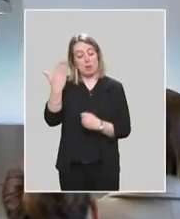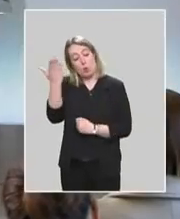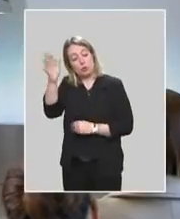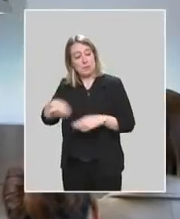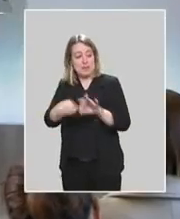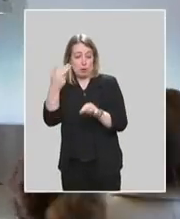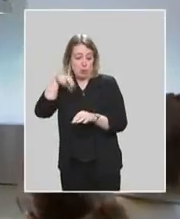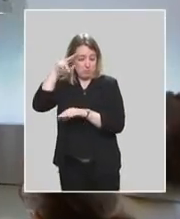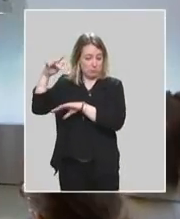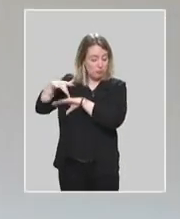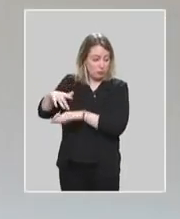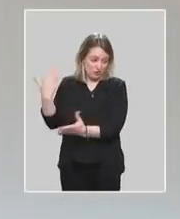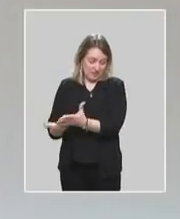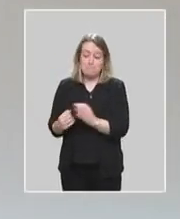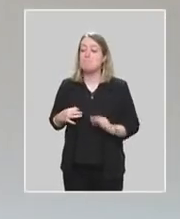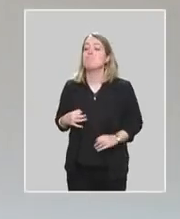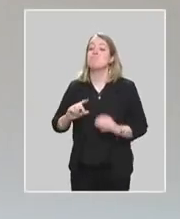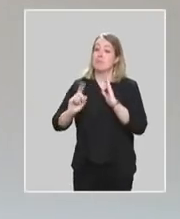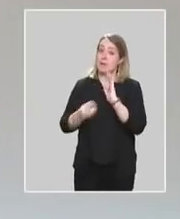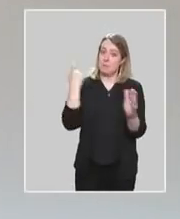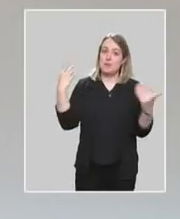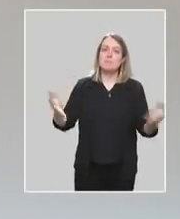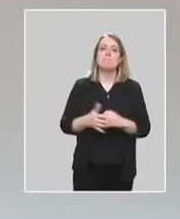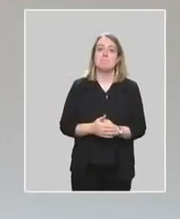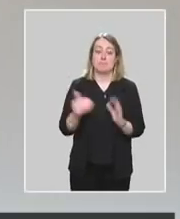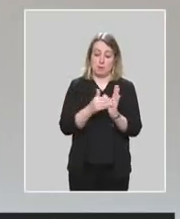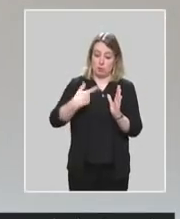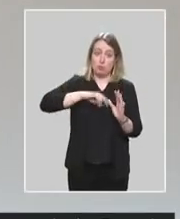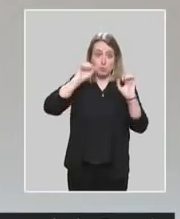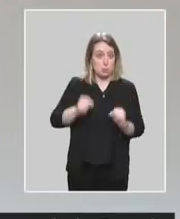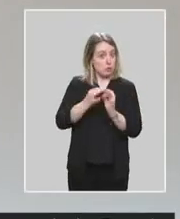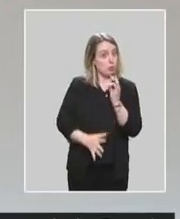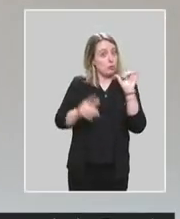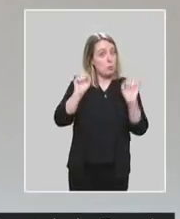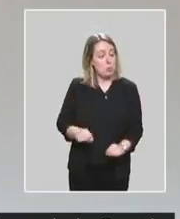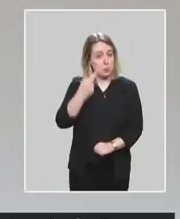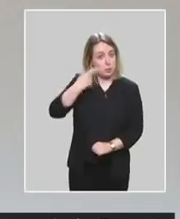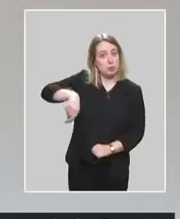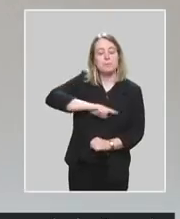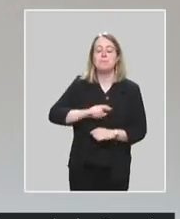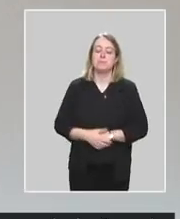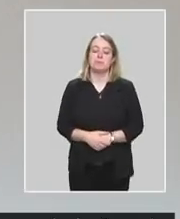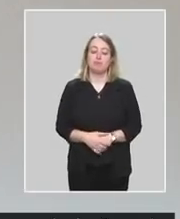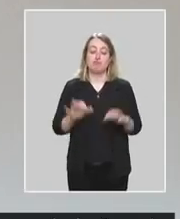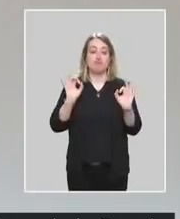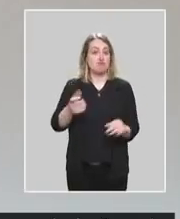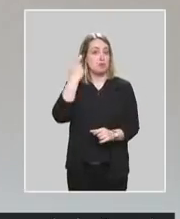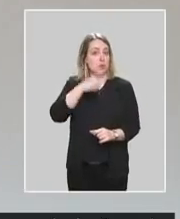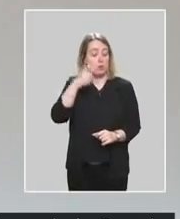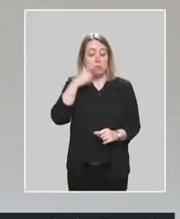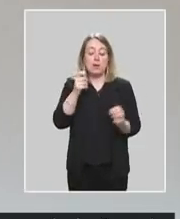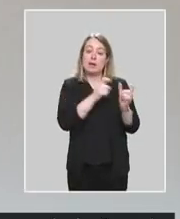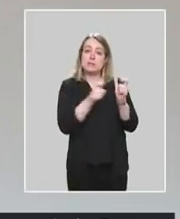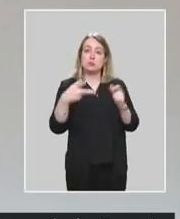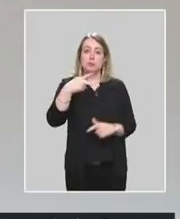D'abord, je le redis, c'est important, nous avons encore notre destin entre nos mains. Nous considérons, et d'ailleurs les modélisations qui sont faites par l'Institut